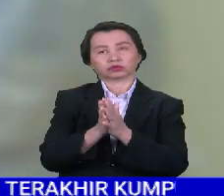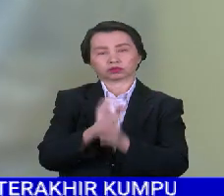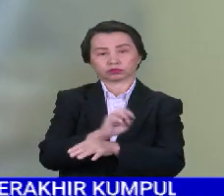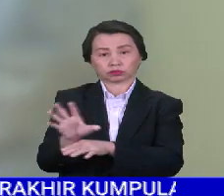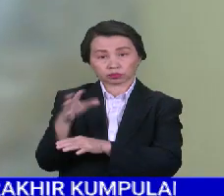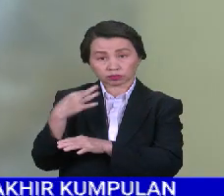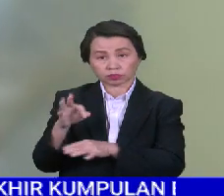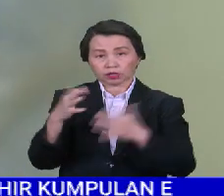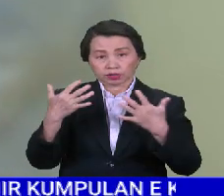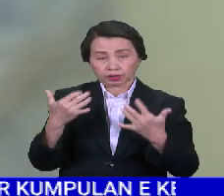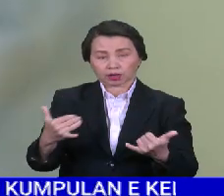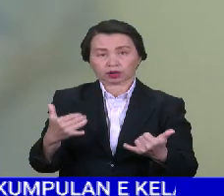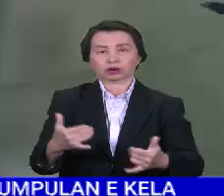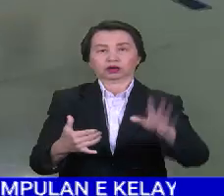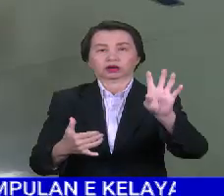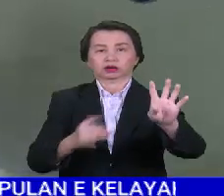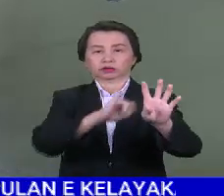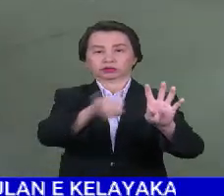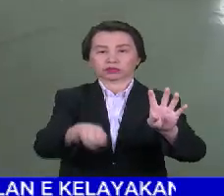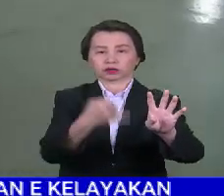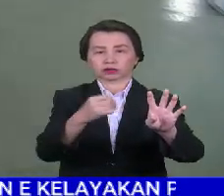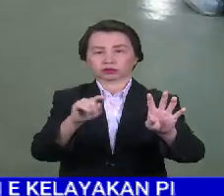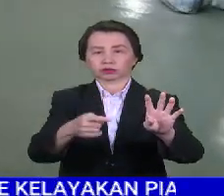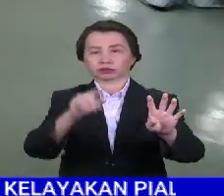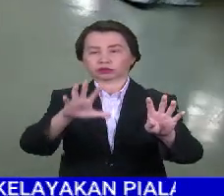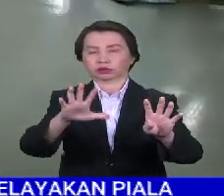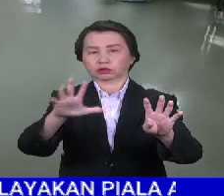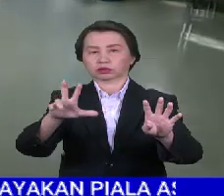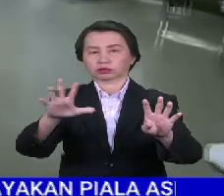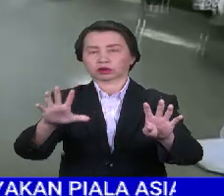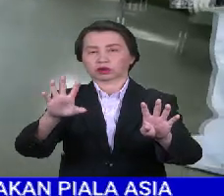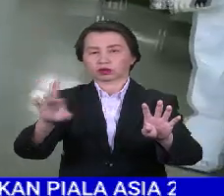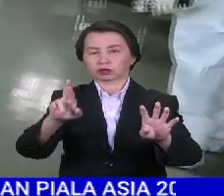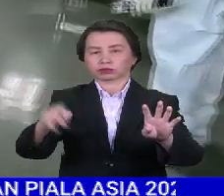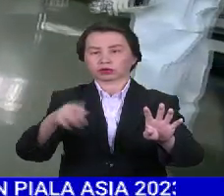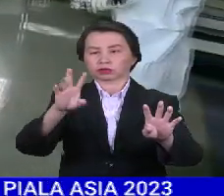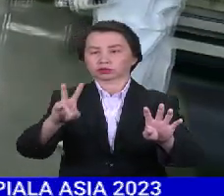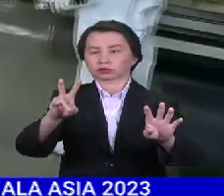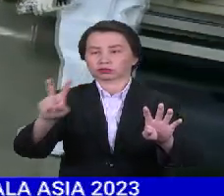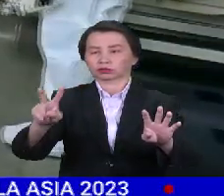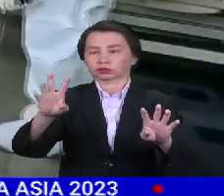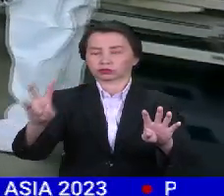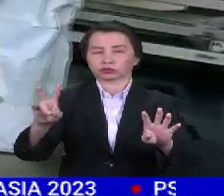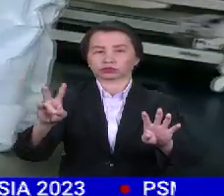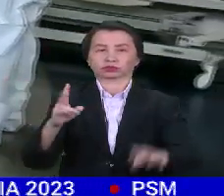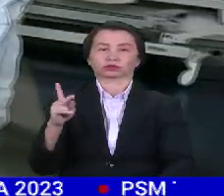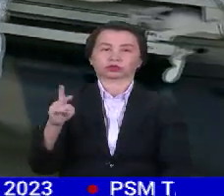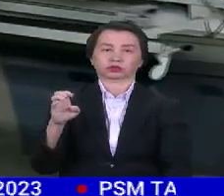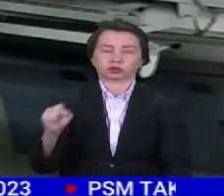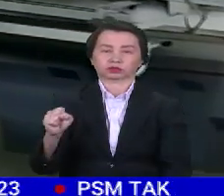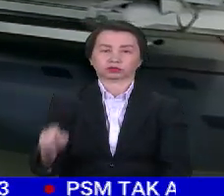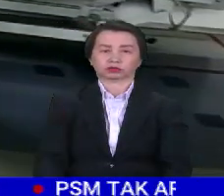Malaysia kini berjumlah 4,524,727 kes.